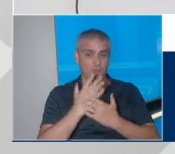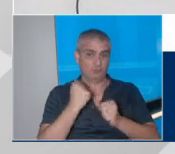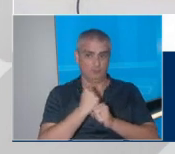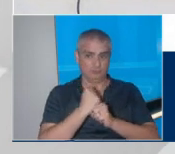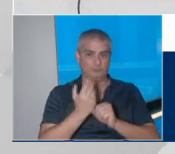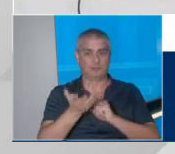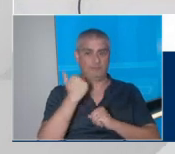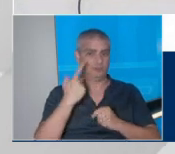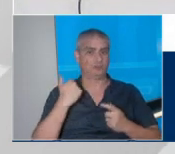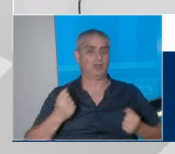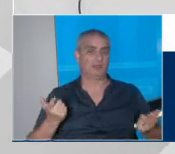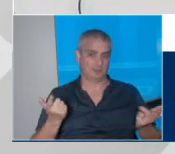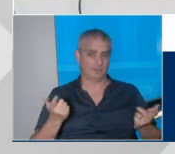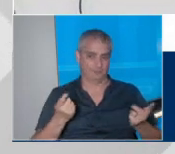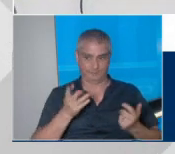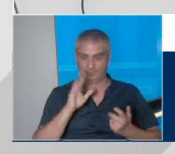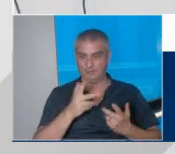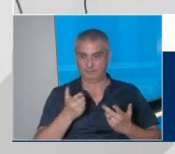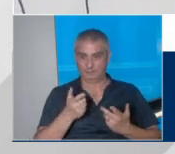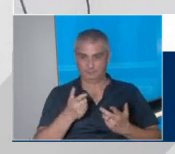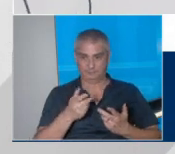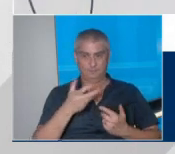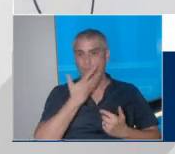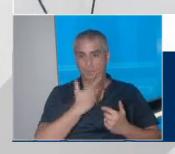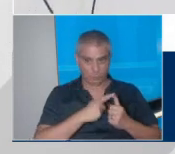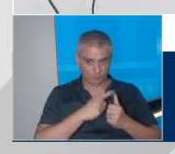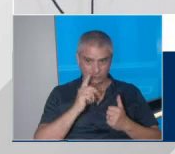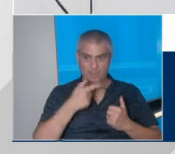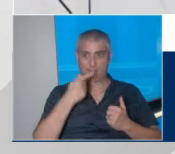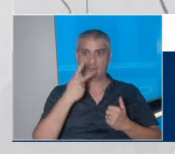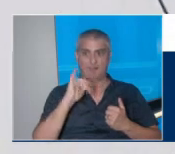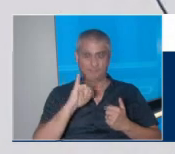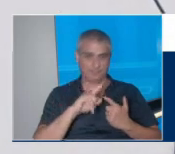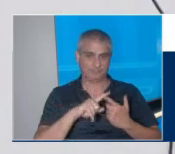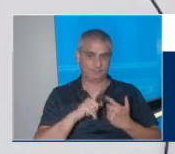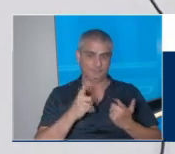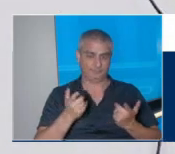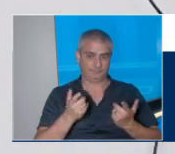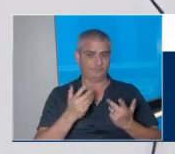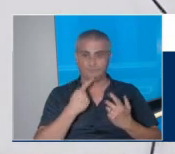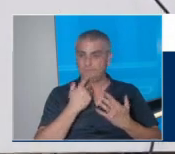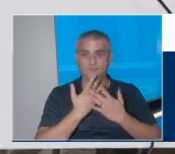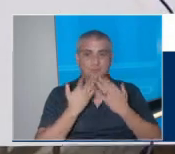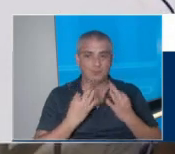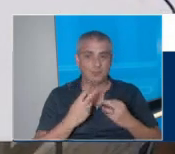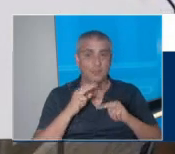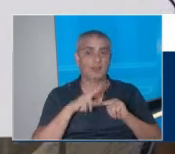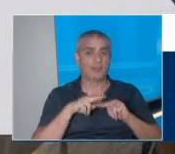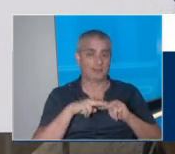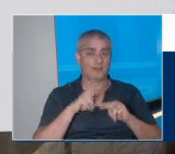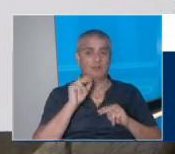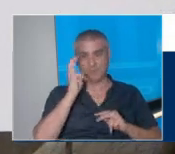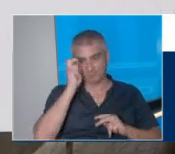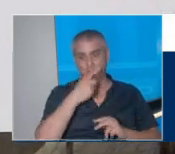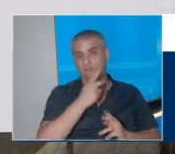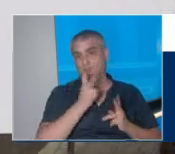לפני שהיה משמעת קמפיין, גם אייכלר, גם פרוש, גם גפני אמר על זה במילים מאוד ברורות, אחר כך גם גנץ